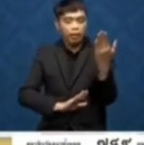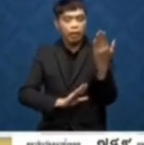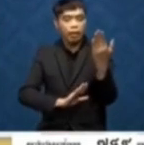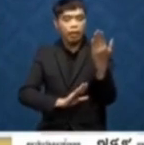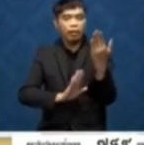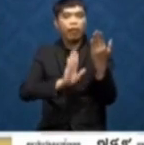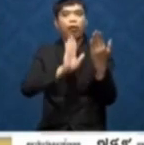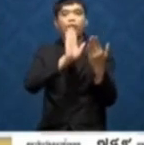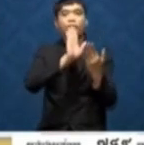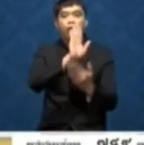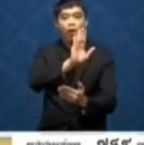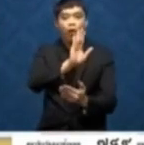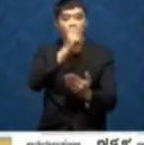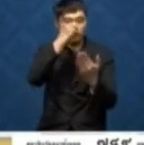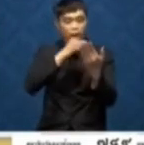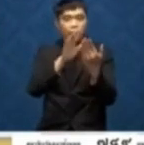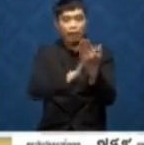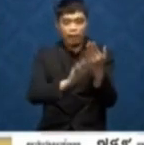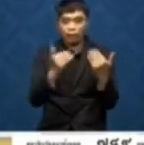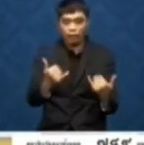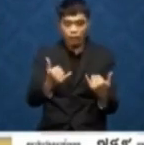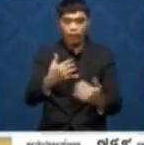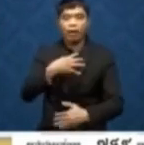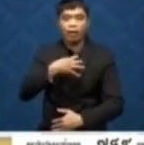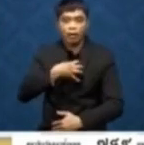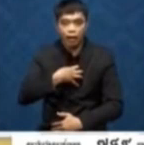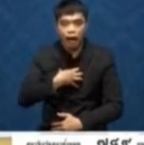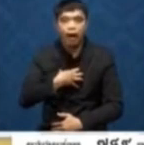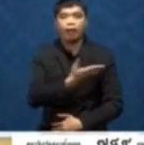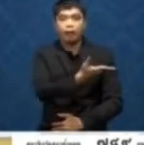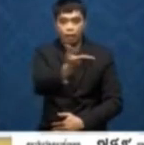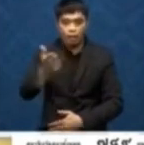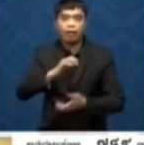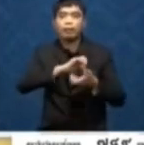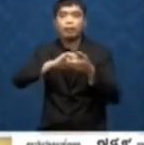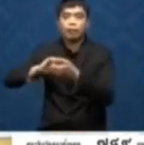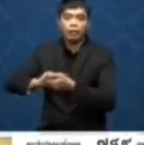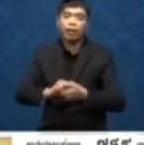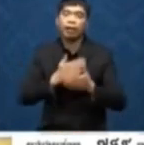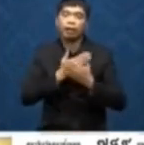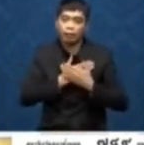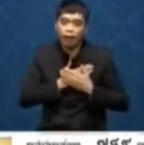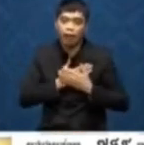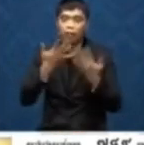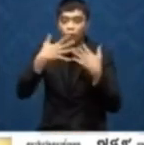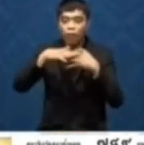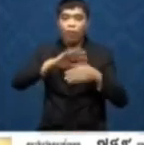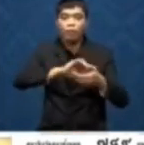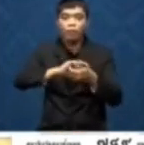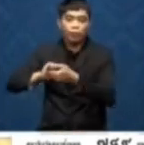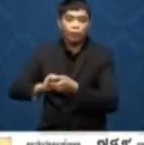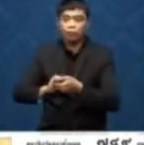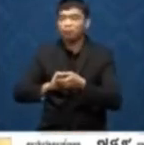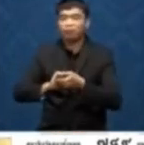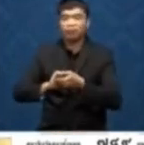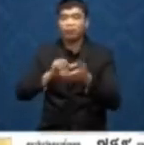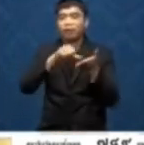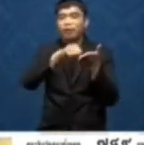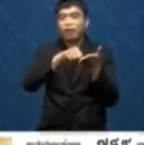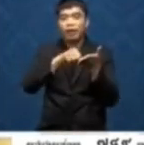ยในจังหวะที่ประเทศชาติต้องการความรักความสามัคคีซึ่งไม่มีประโยชน์